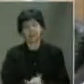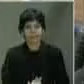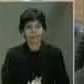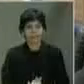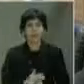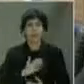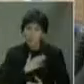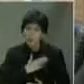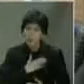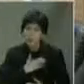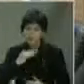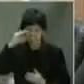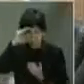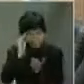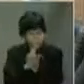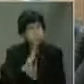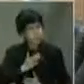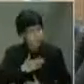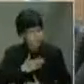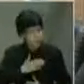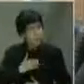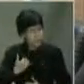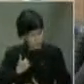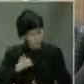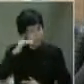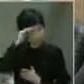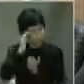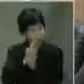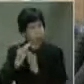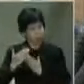อผมยังมีวิญญาณเป็นตำรวจยังรักตำรวจ